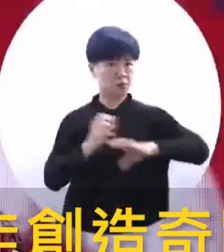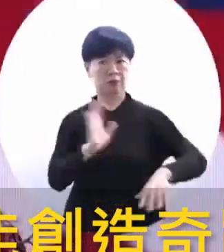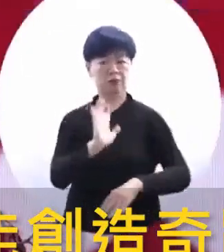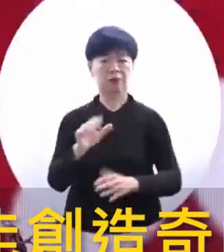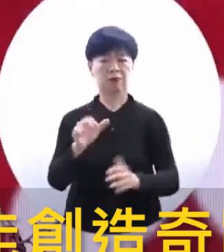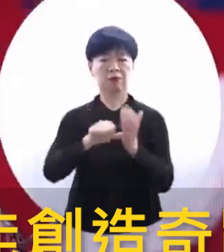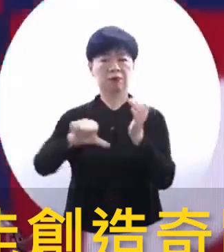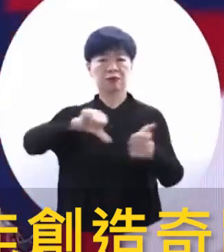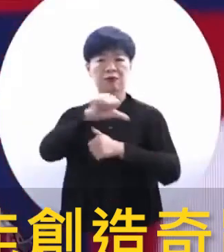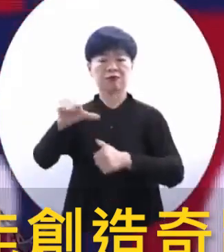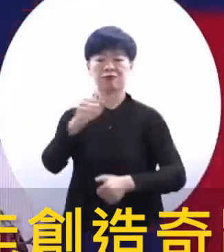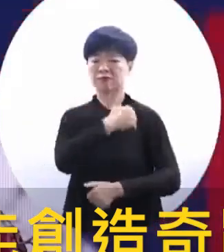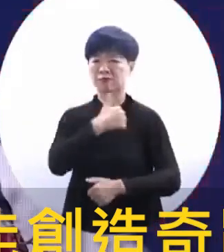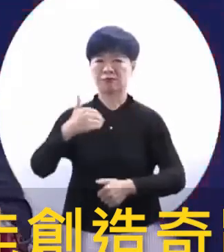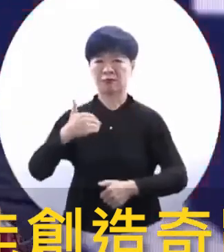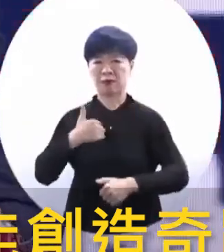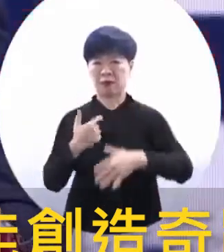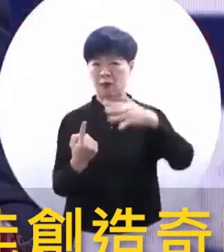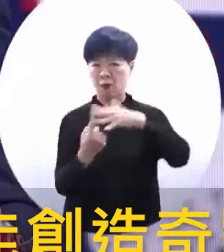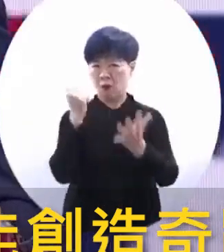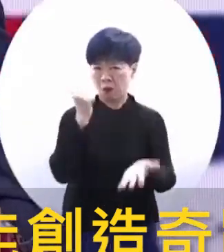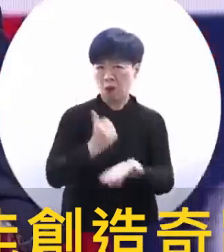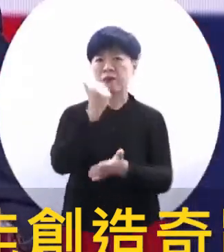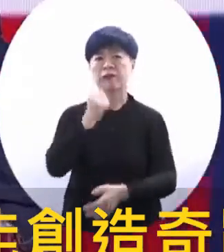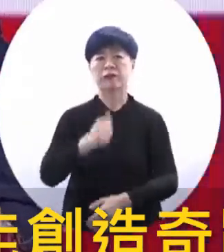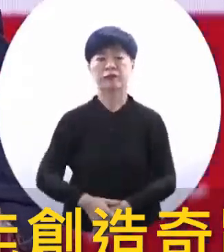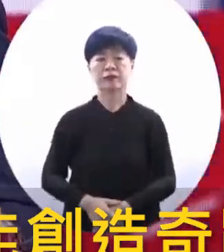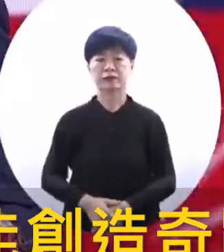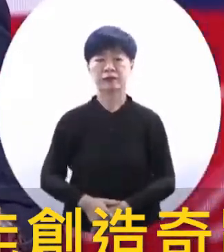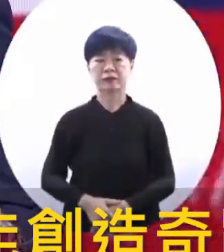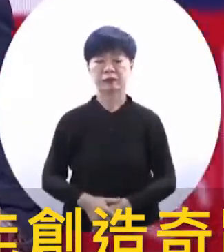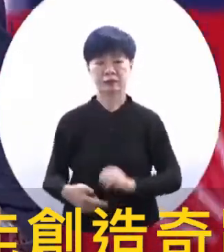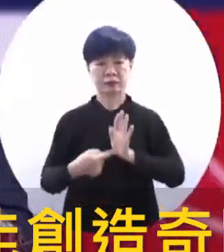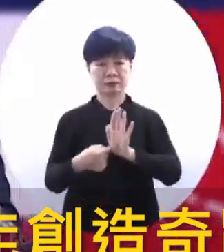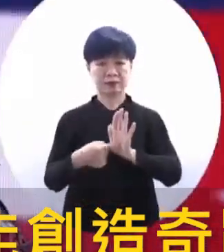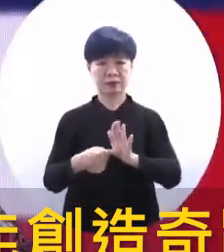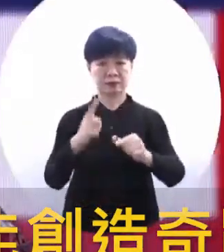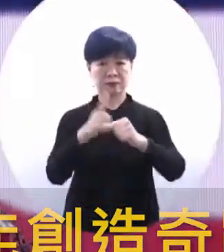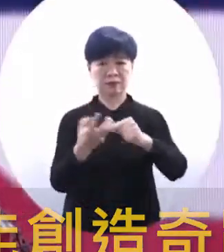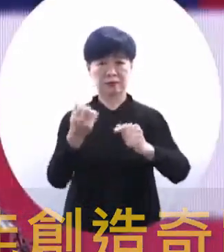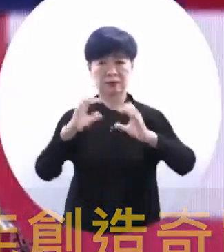命都能创造奇迹，也象征着中华民国